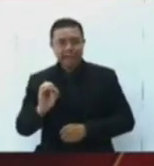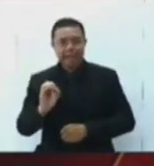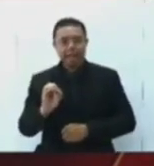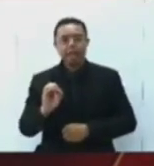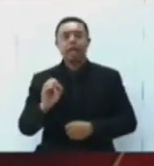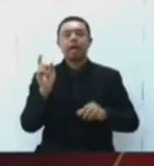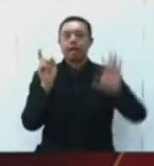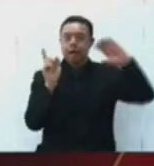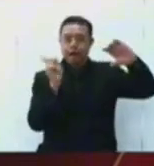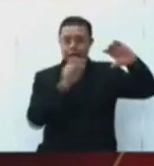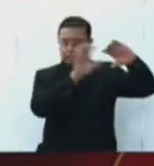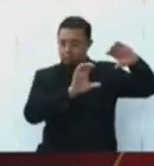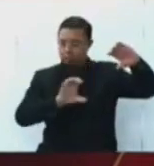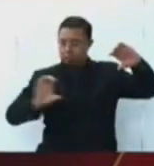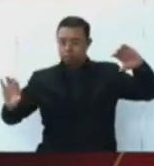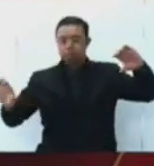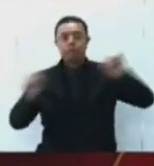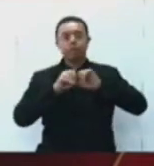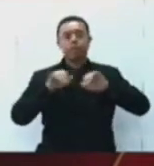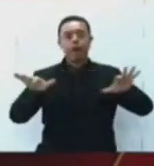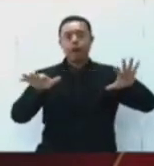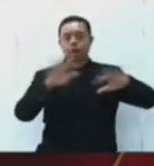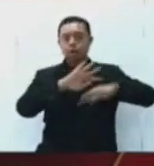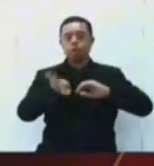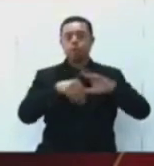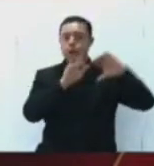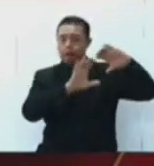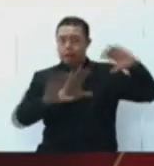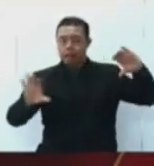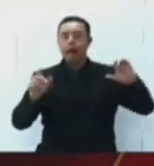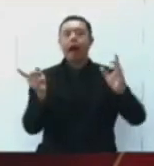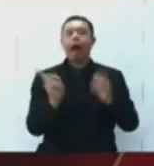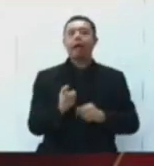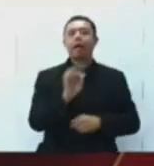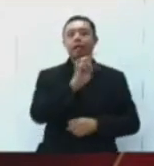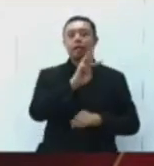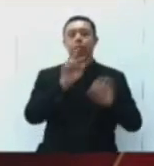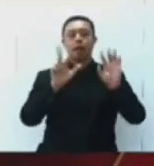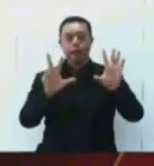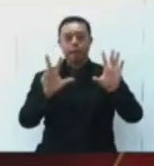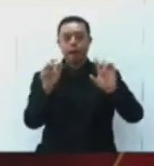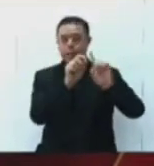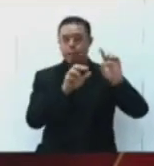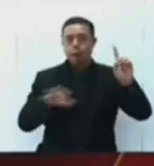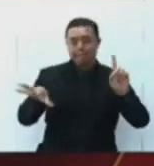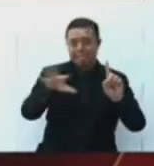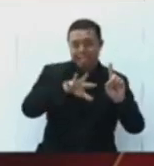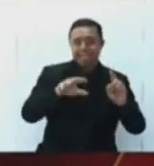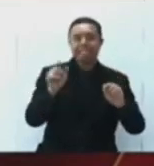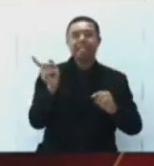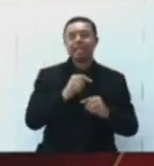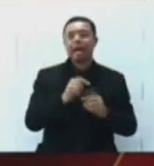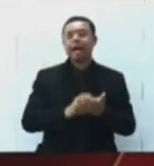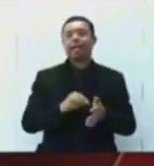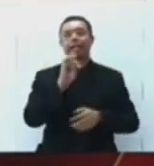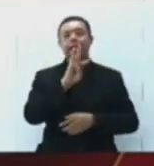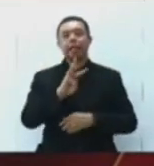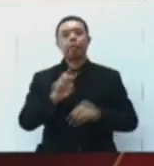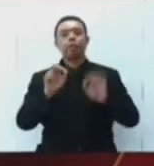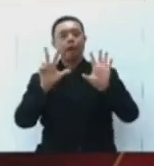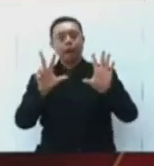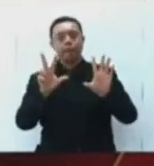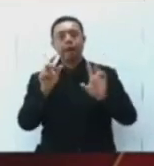suara di setiap provinsi yang tersebar di 38 provinsi dari